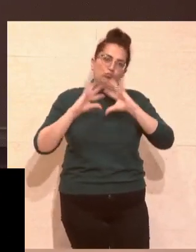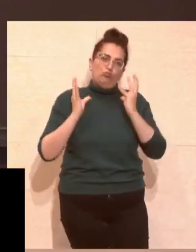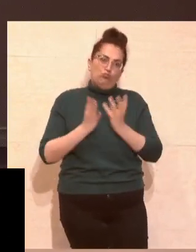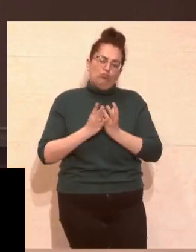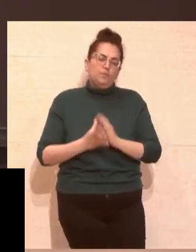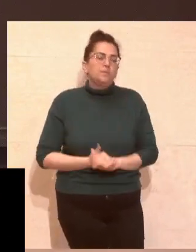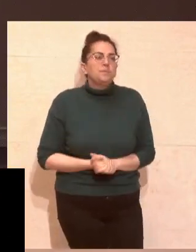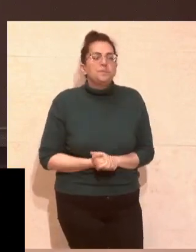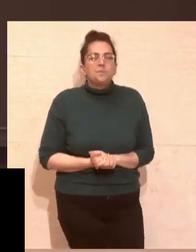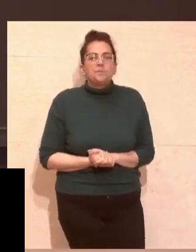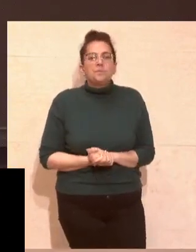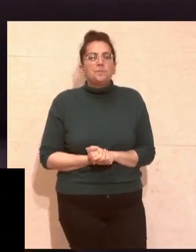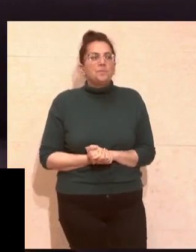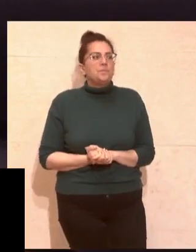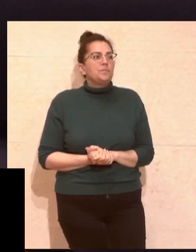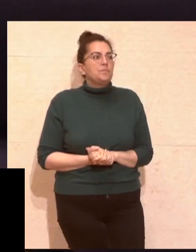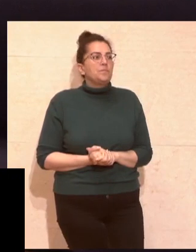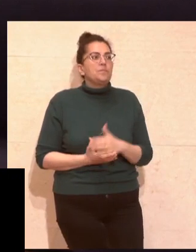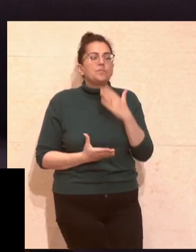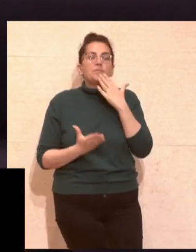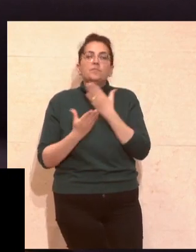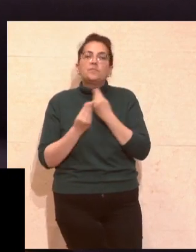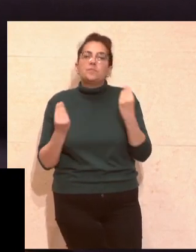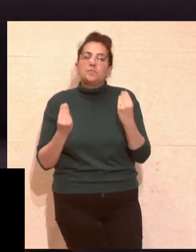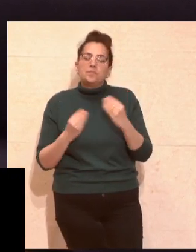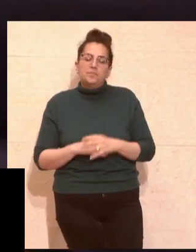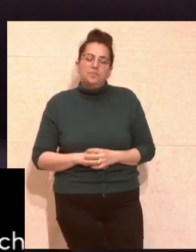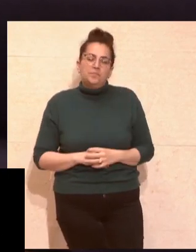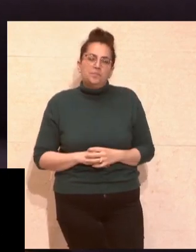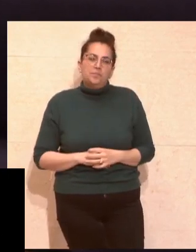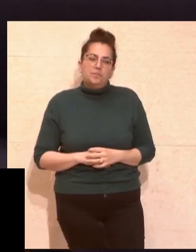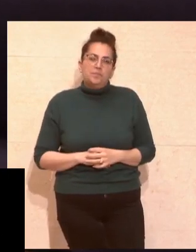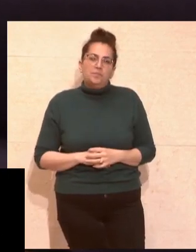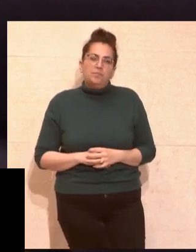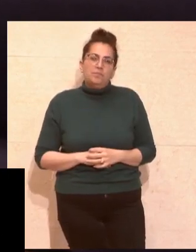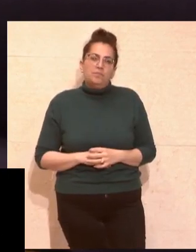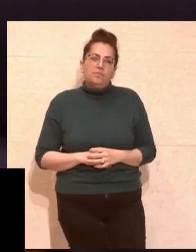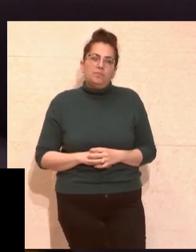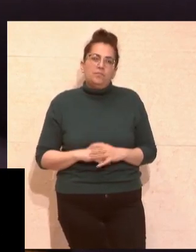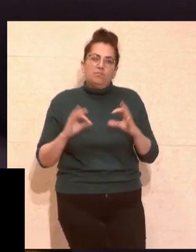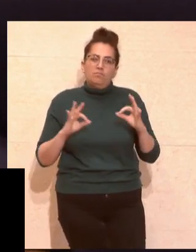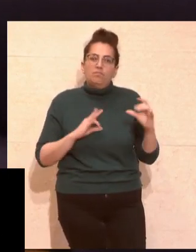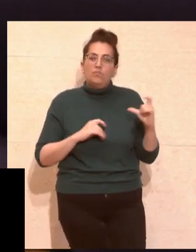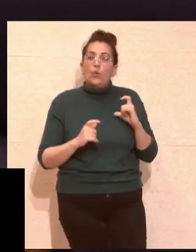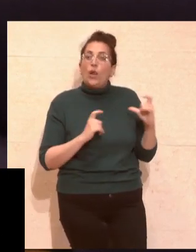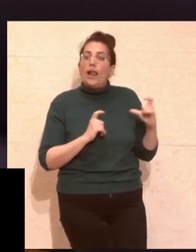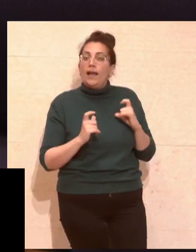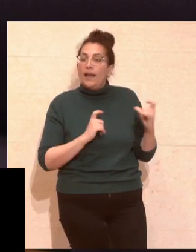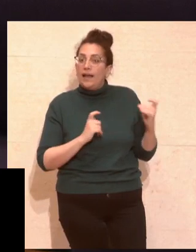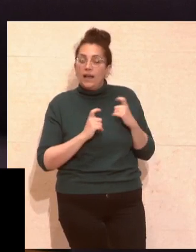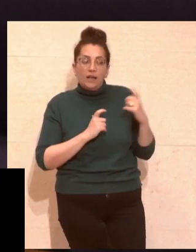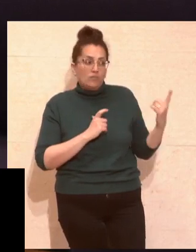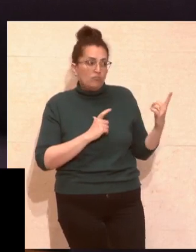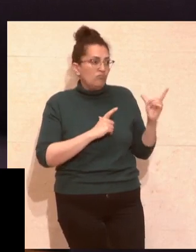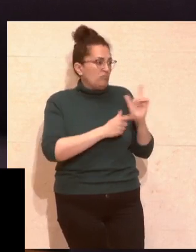libre. Bonjour, merci beaucoup. Alors moi, je porte la parole d'une collègue qui m'a... Donc on a